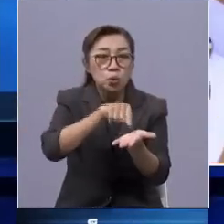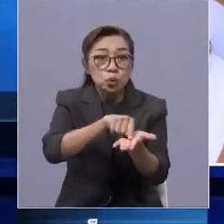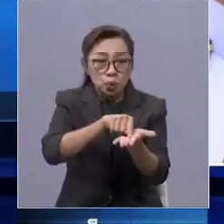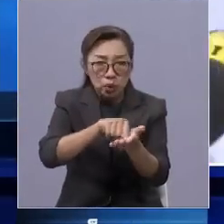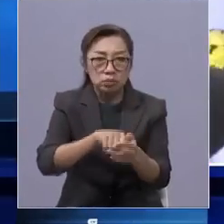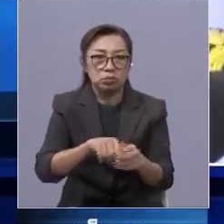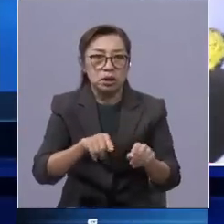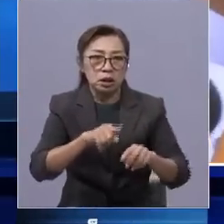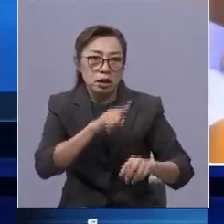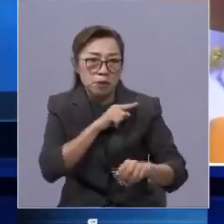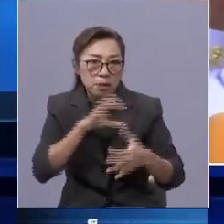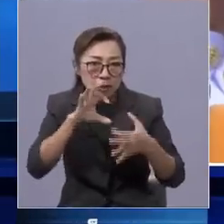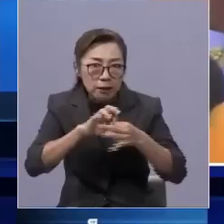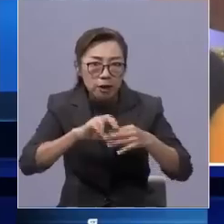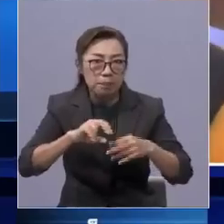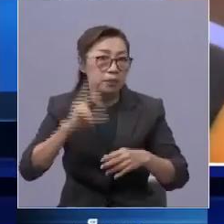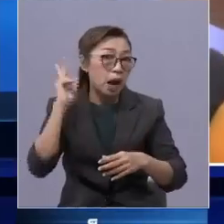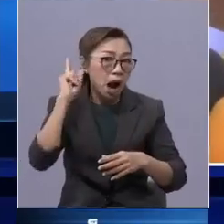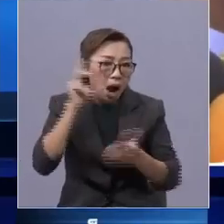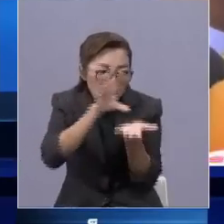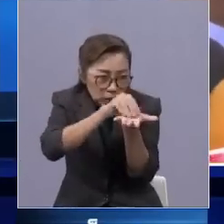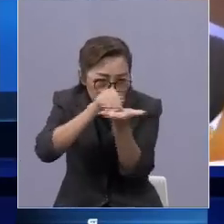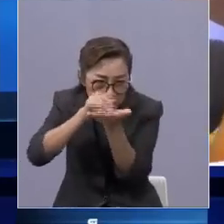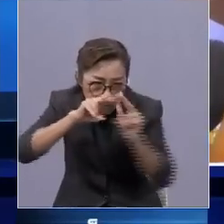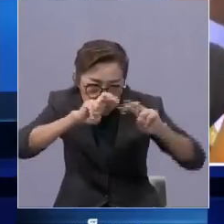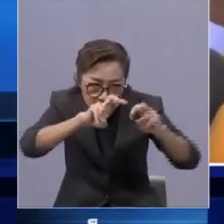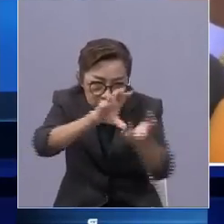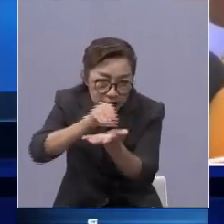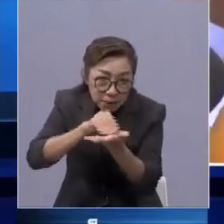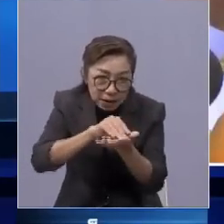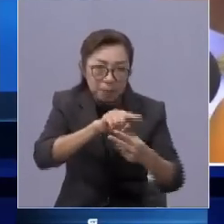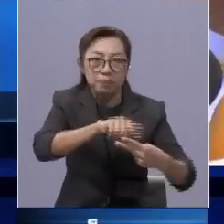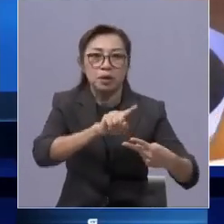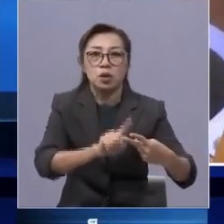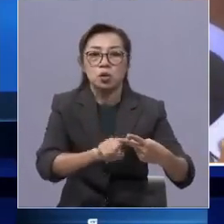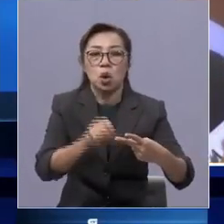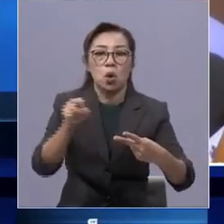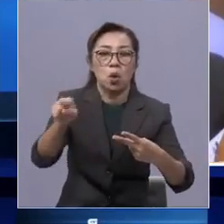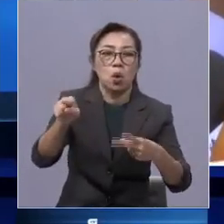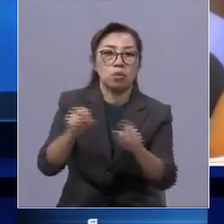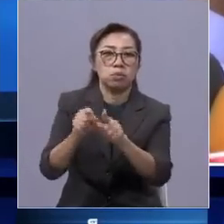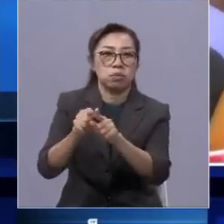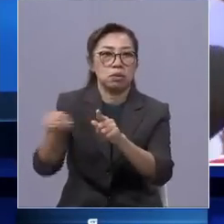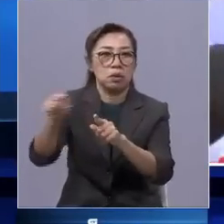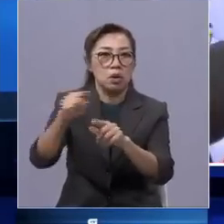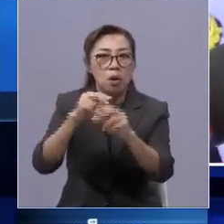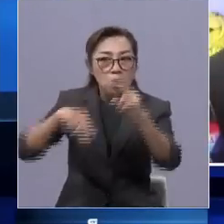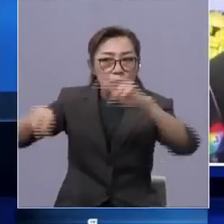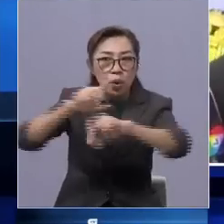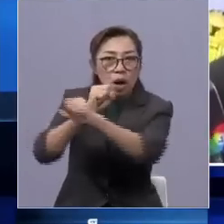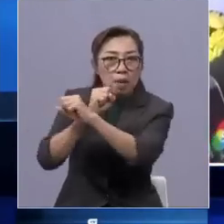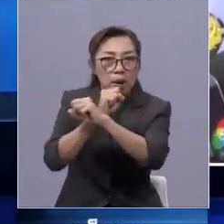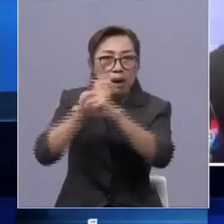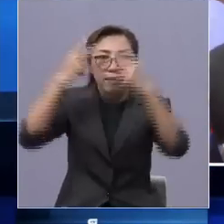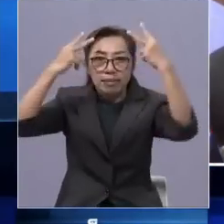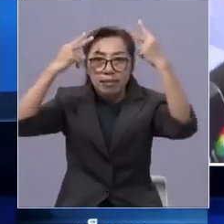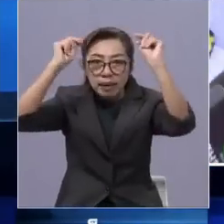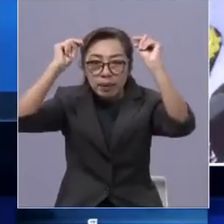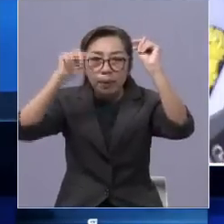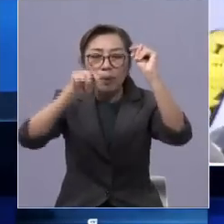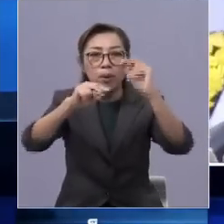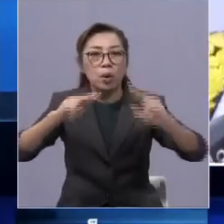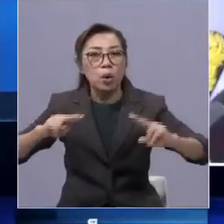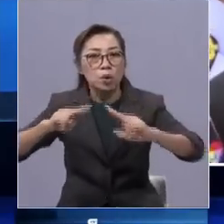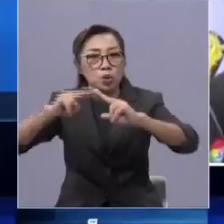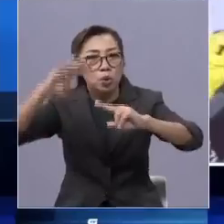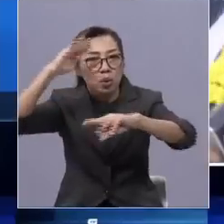องแล้วเนี่ยนะครับอีกหนึ่งความสำคัญของหน่วยนี้เนี่ยก็คือดูแลรักษาอารักขาความปลอดภัยของทั้งนายกรัฐมนตรีทั้งรัฐมนต